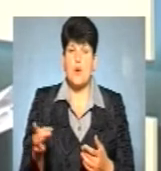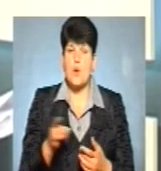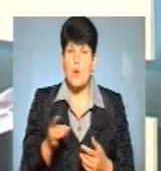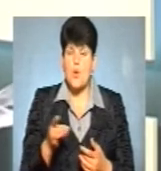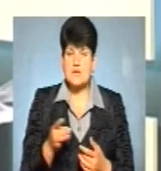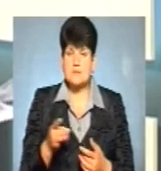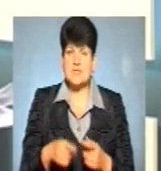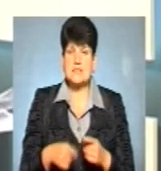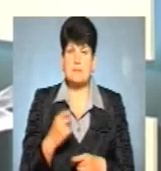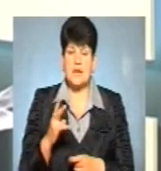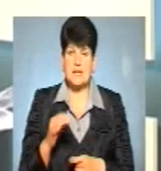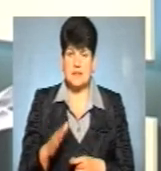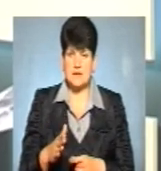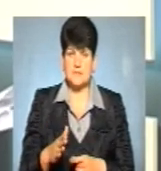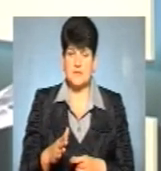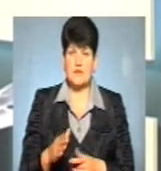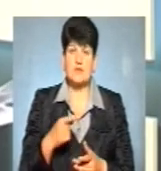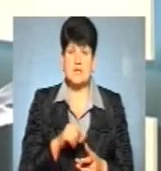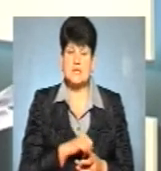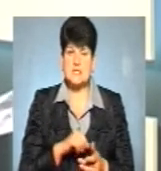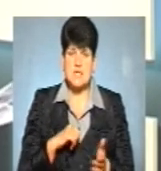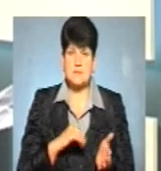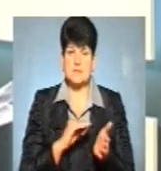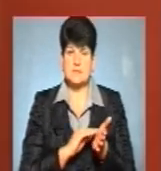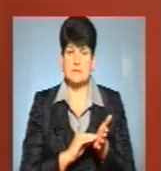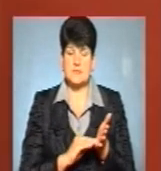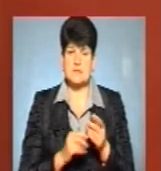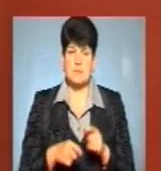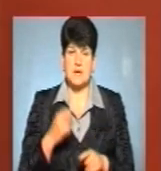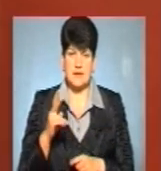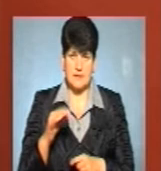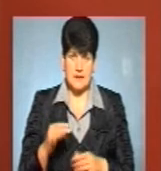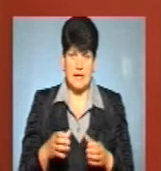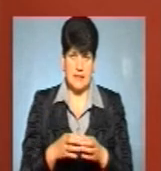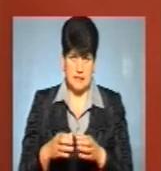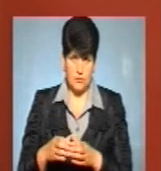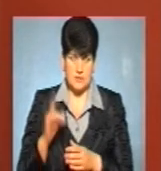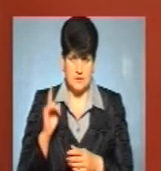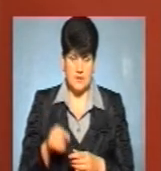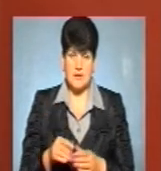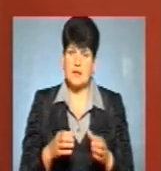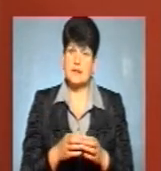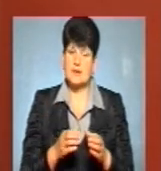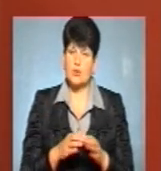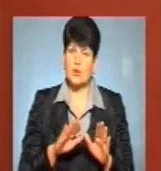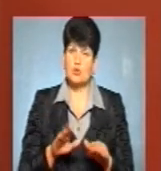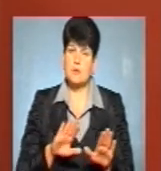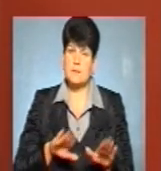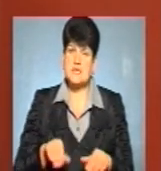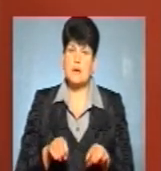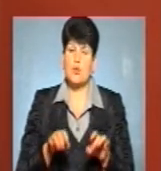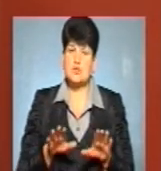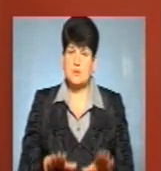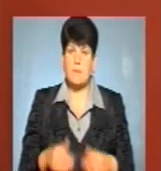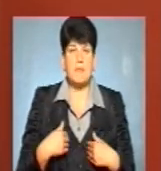вони отримали, вірніше, самі задекларовані за збитки. Категорії постраждалих вже відомі? Ні, категорії будуть тільки після постанови. Ми не